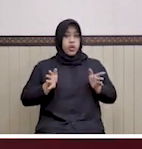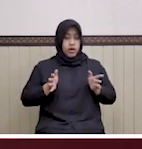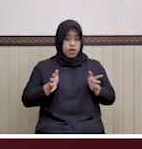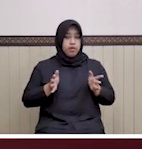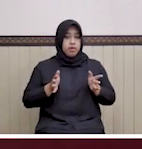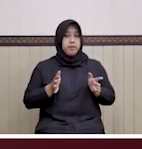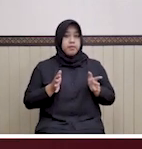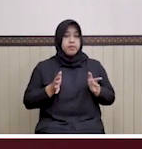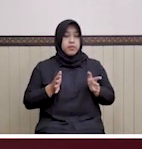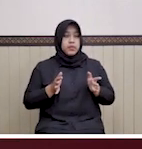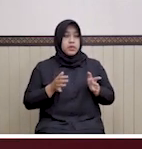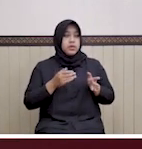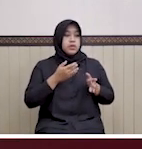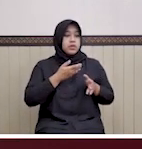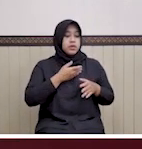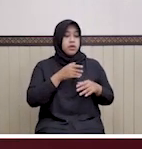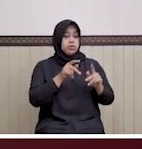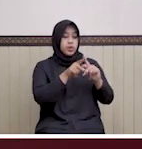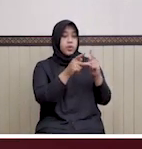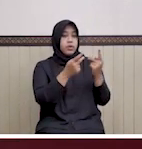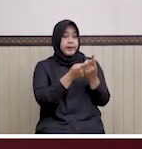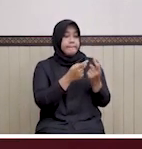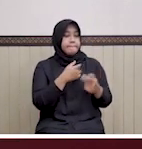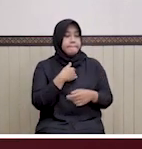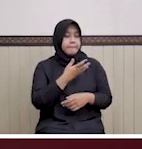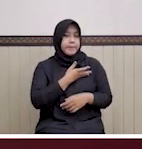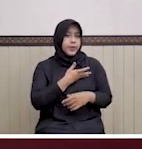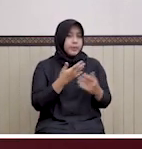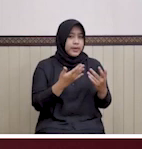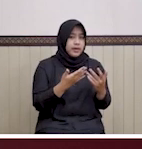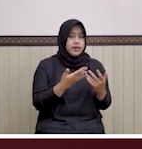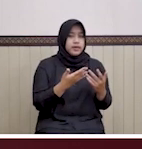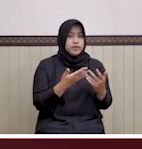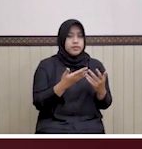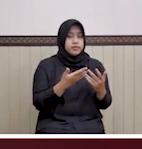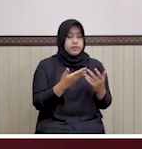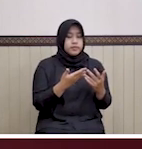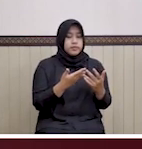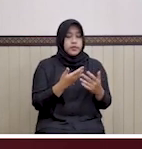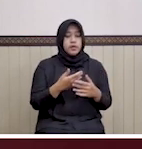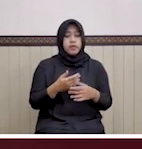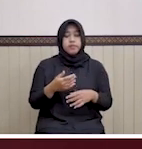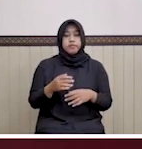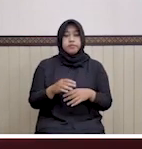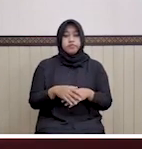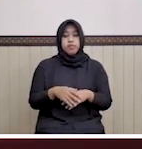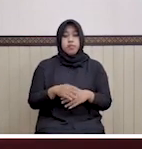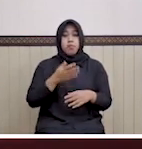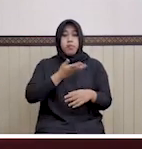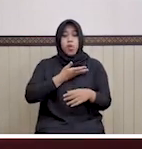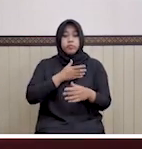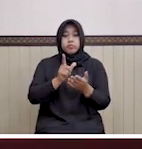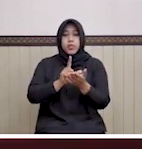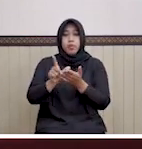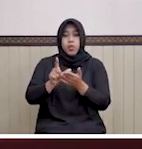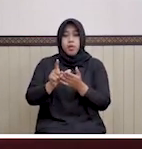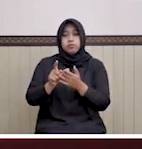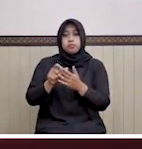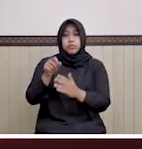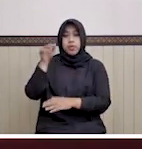ngerti saya sama keluarga pengen opo melaporkan kepalaku selesai